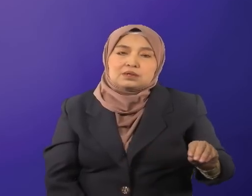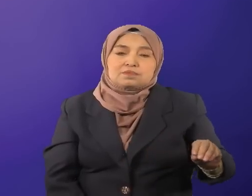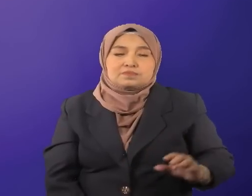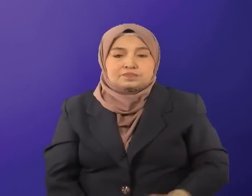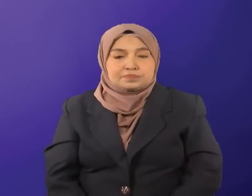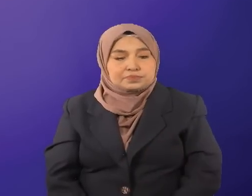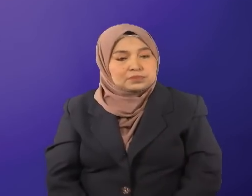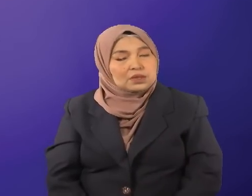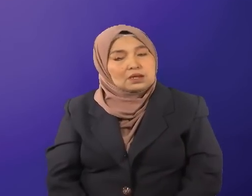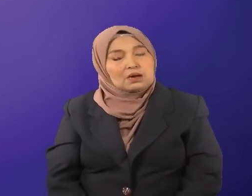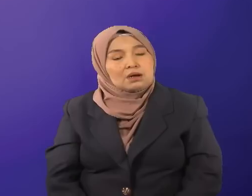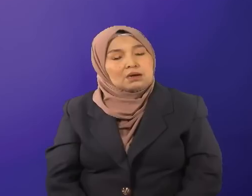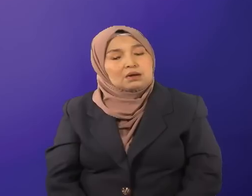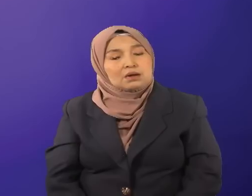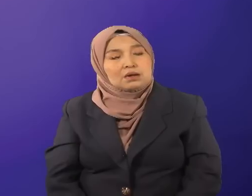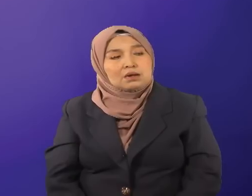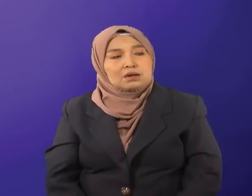Bismillahirrahmanirrahim.